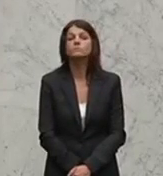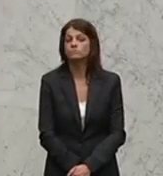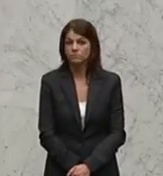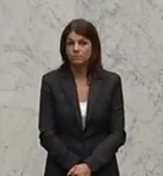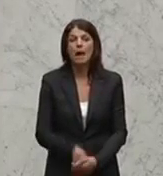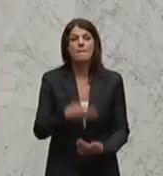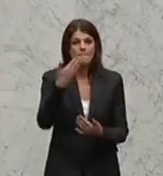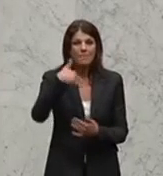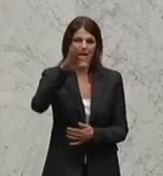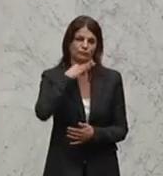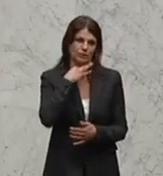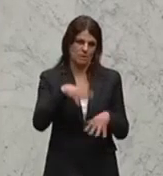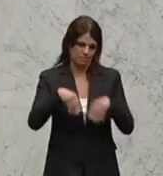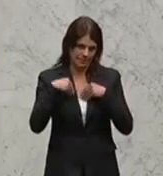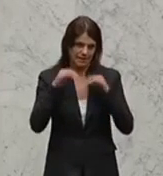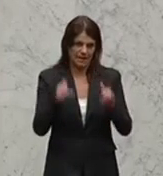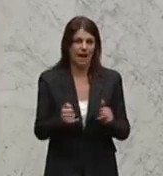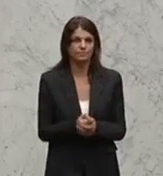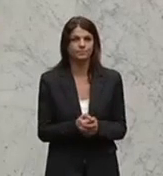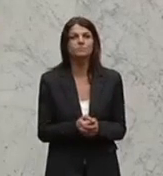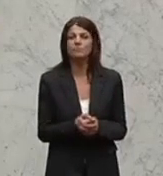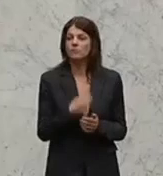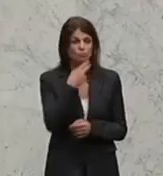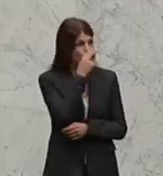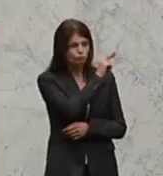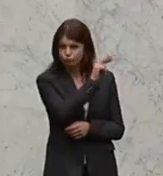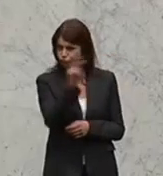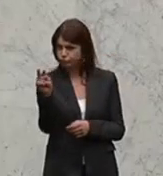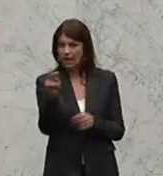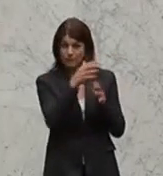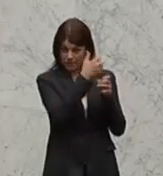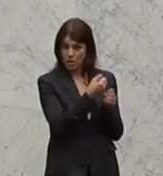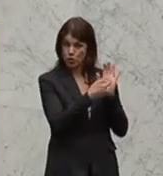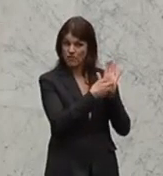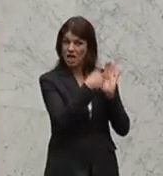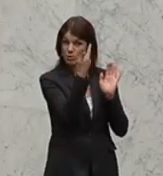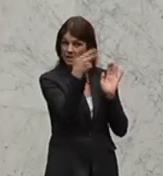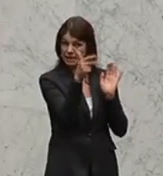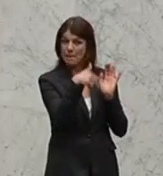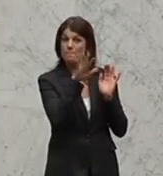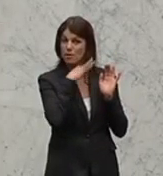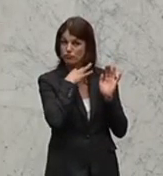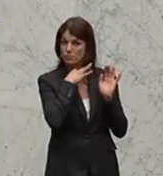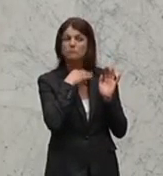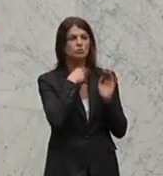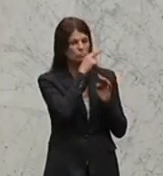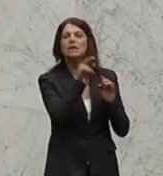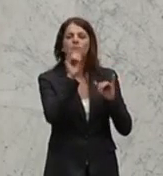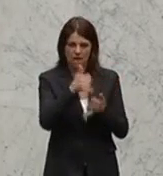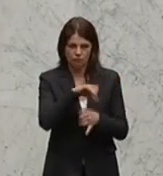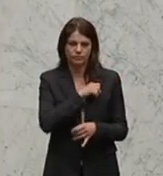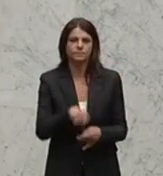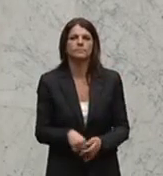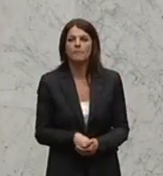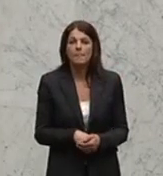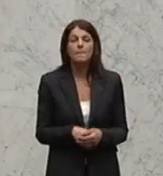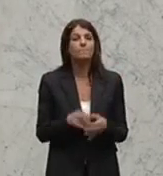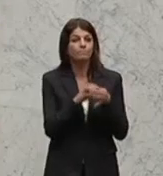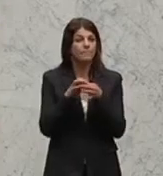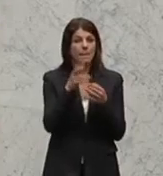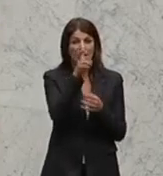Das ist mehrheitlich angenommen. Ausdrücklich stelle ich die verfassungsmäßig erforderliche Zweidrittelmehrheit fest.